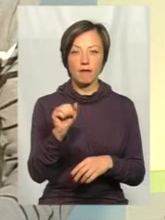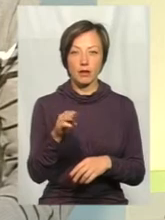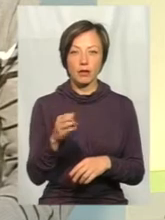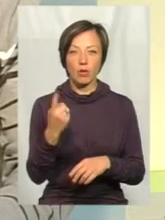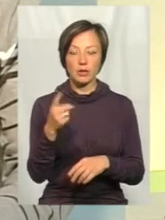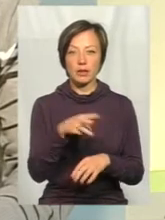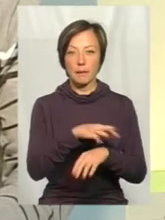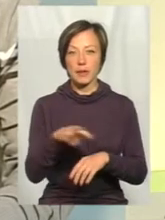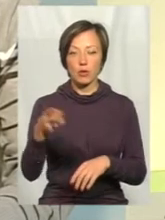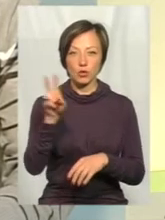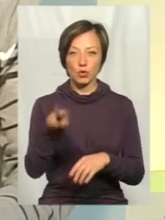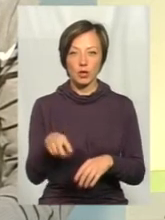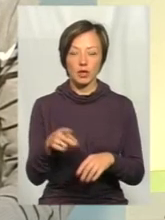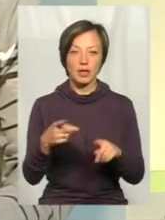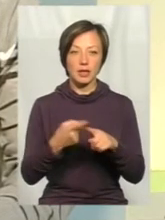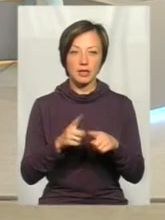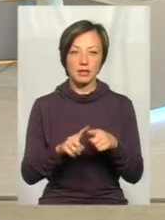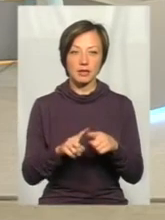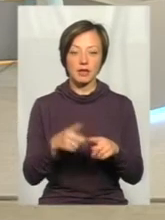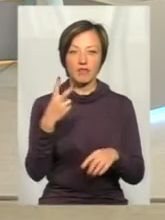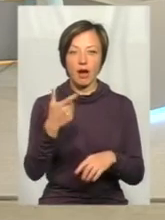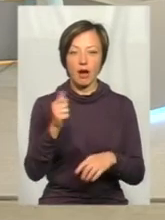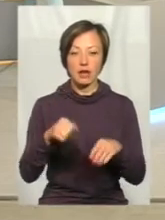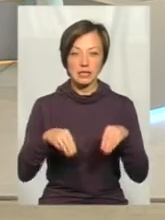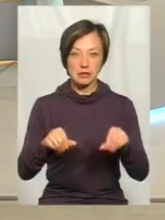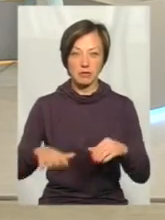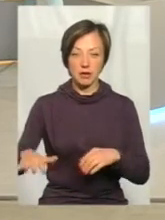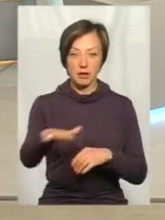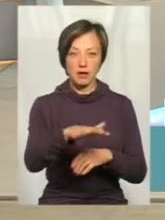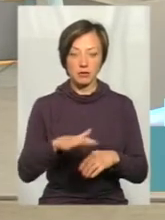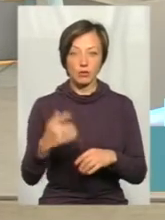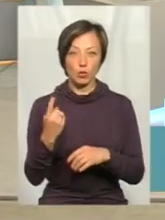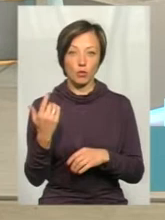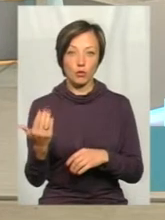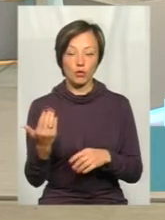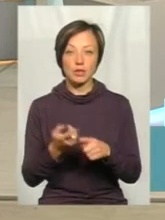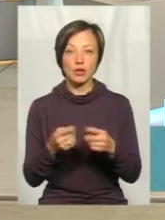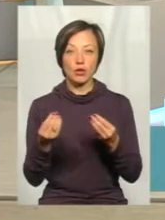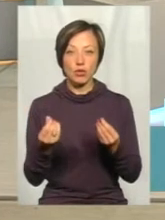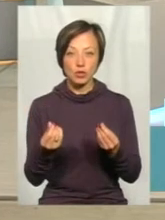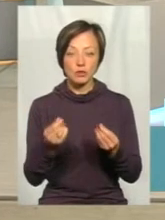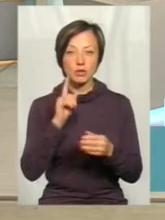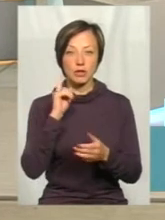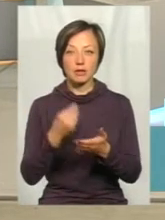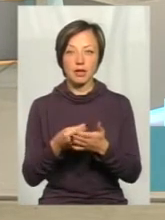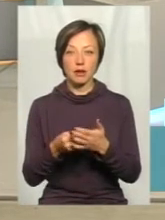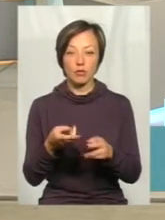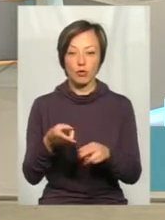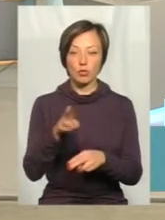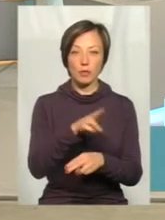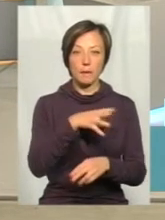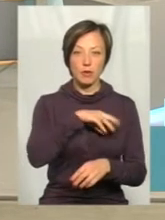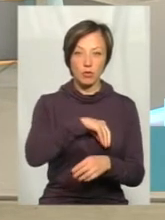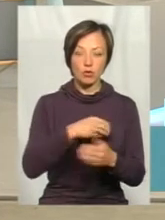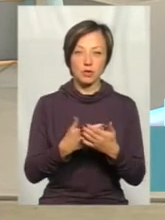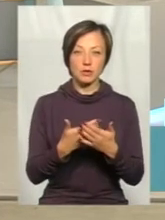мільйона доларів, так, і там 2 гектарів землі, то з однієї сторони ті гроші по зеленому тарифу, які компенсовує прибуток, да,